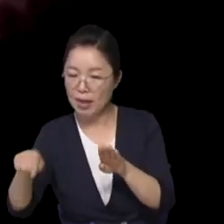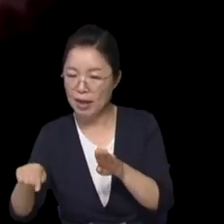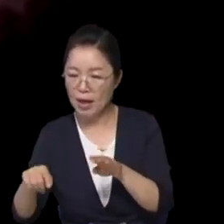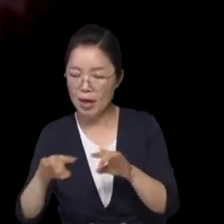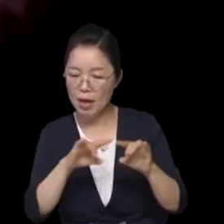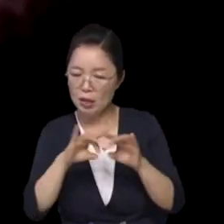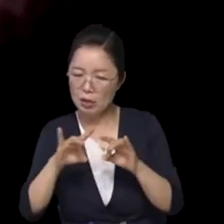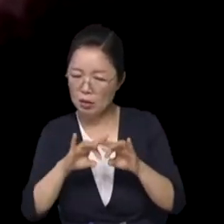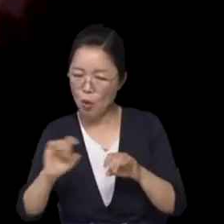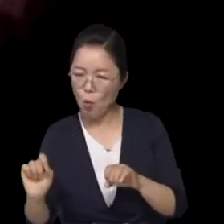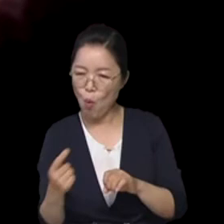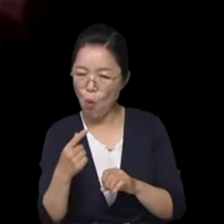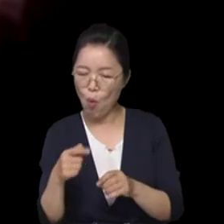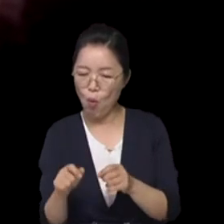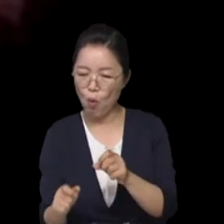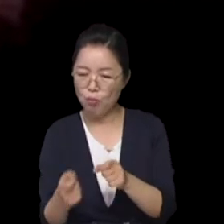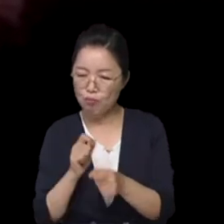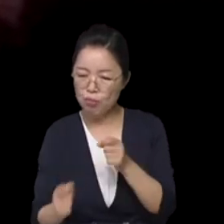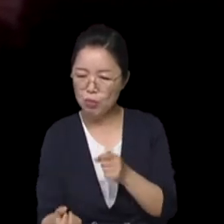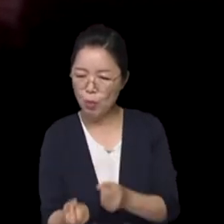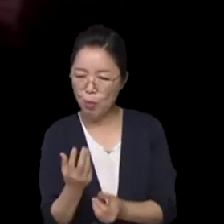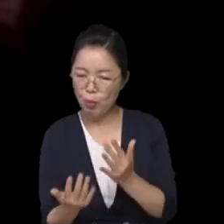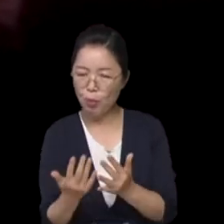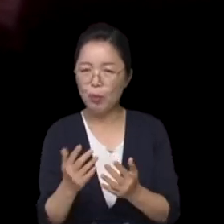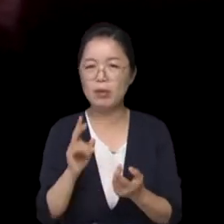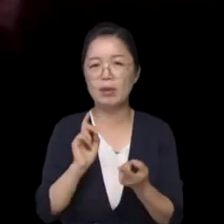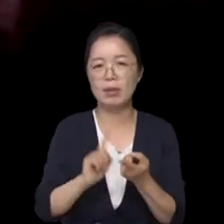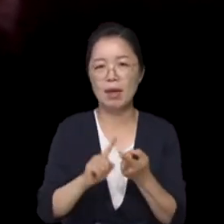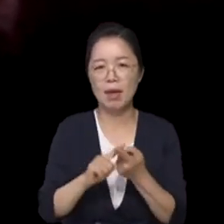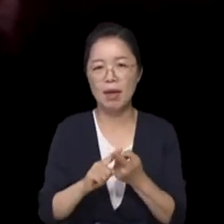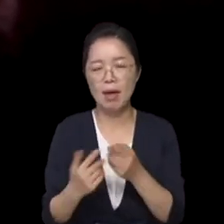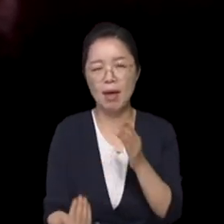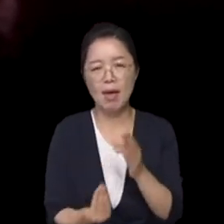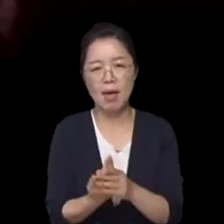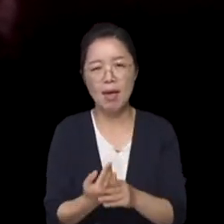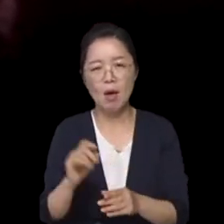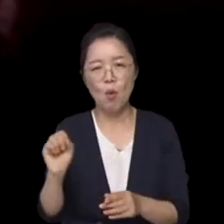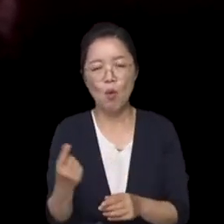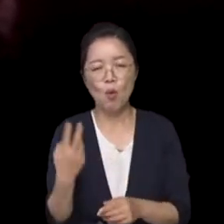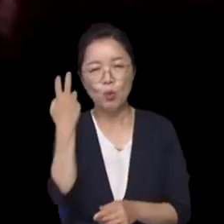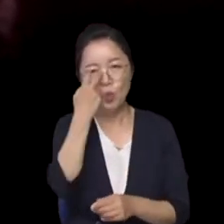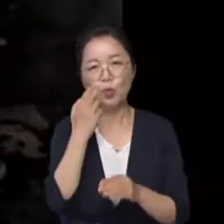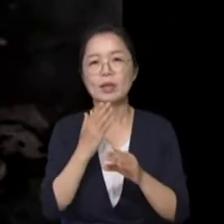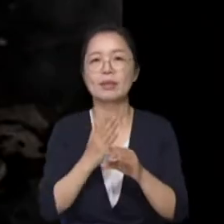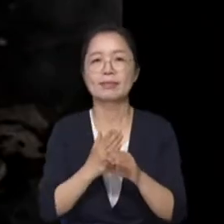분전반에서 전기적 요인으로 불이 시작된 걸로 보고 정확한 화재 원인을 조사하고 있습니다.